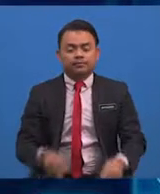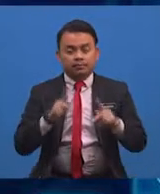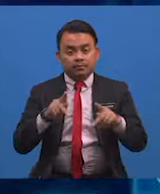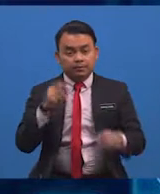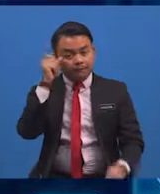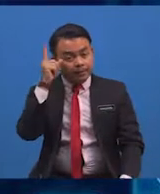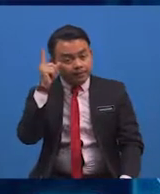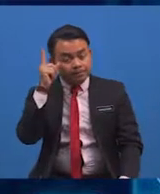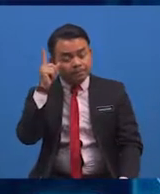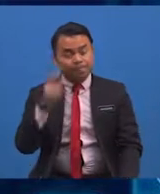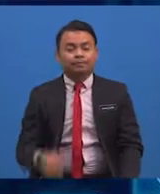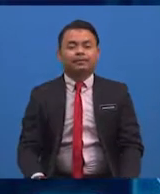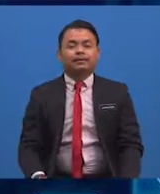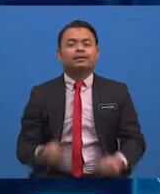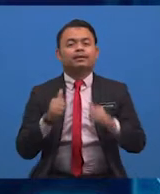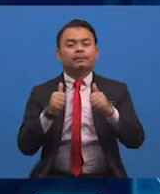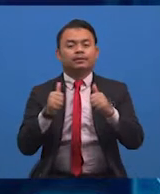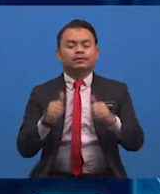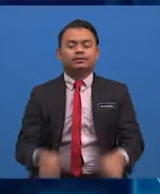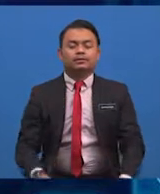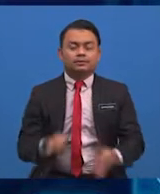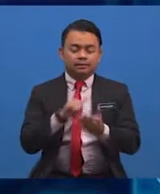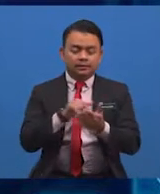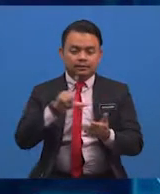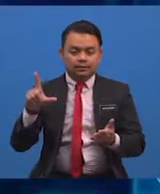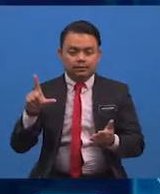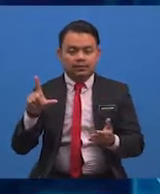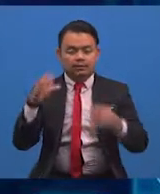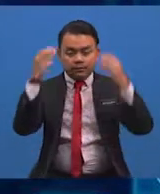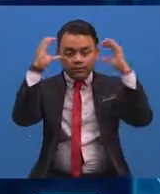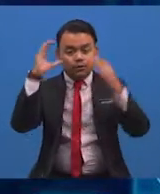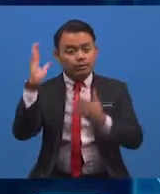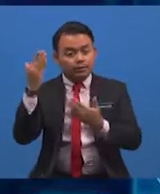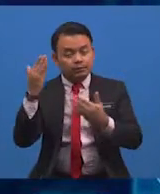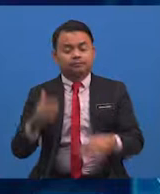Oh, bagus. Itulah cikgu harapkan.